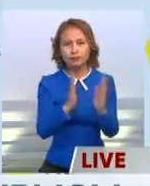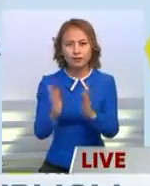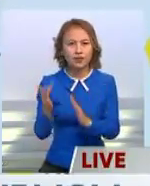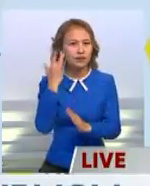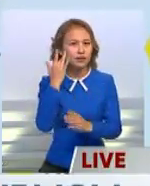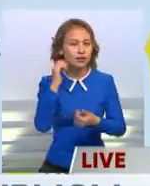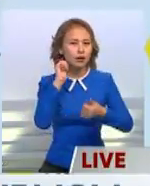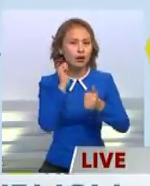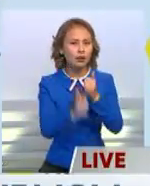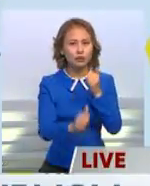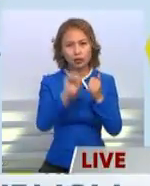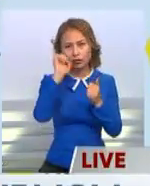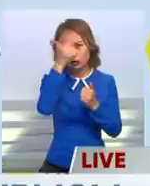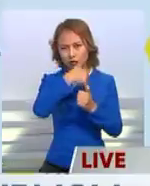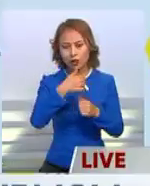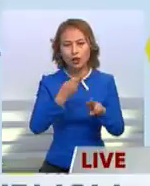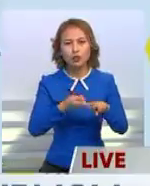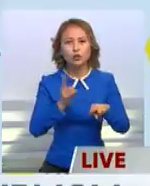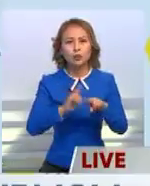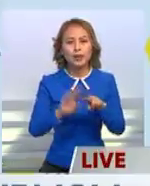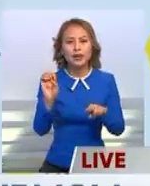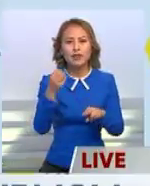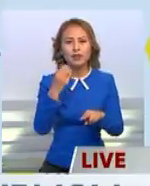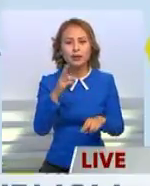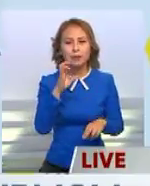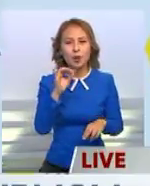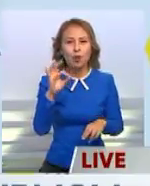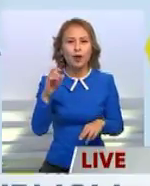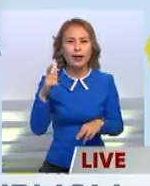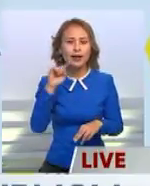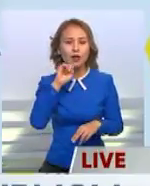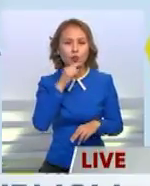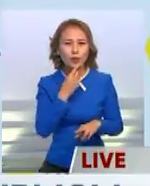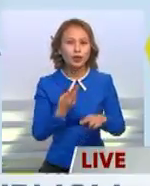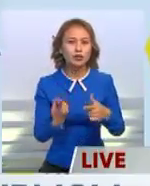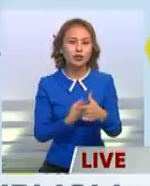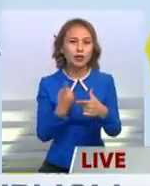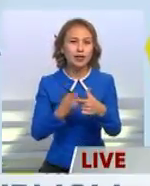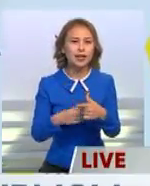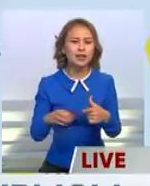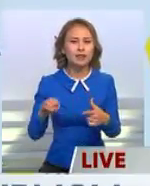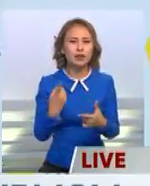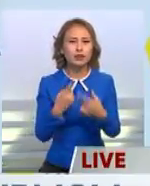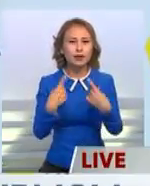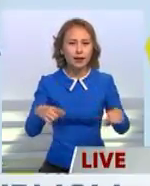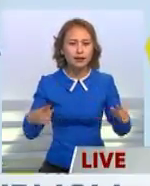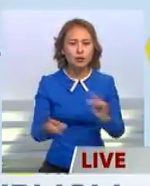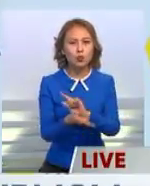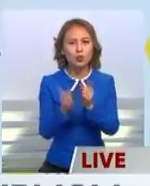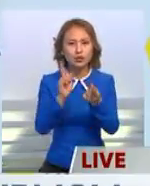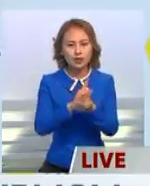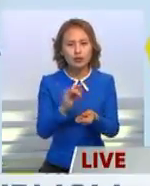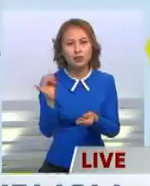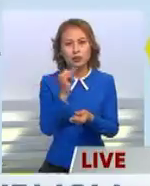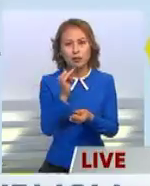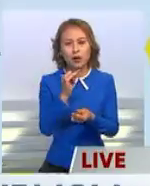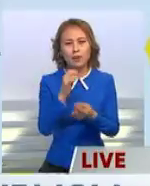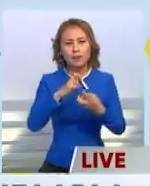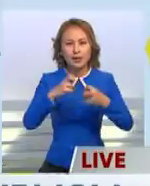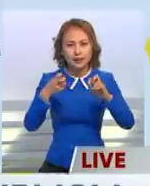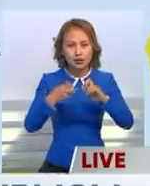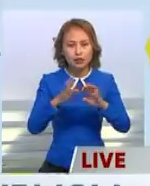Бұған дейінгі бас қосуларда еуразияның геоэкономикасы, еуразия кеңістігіндегі өзгерістер мен сын тегеуріндер